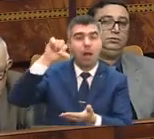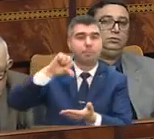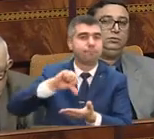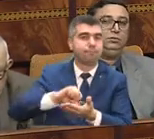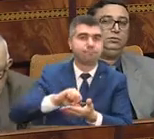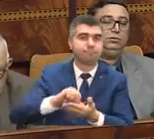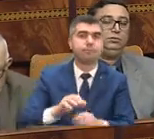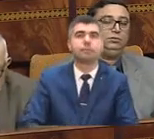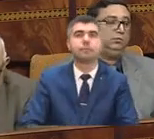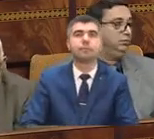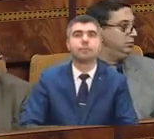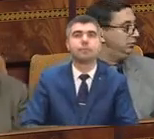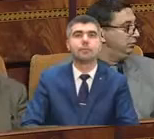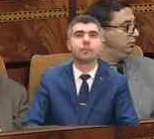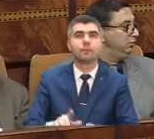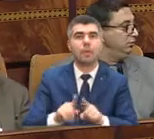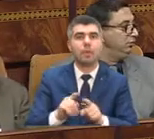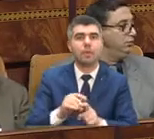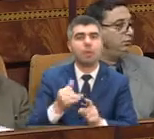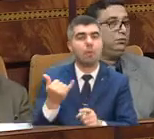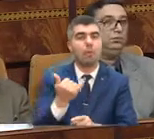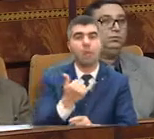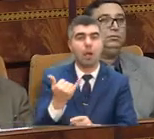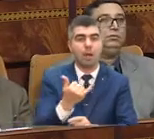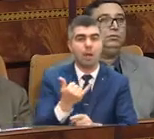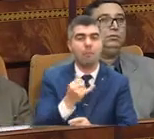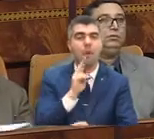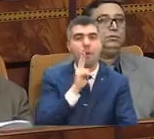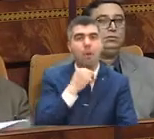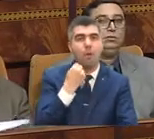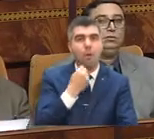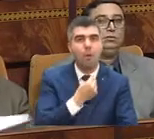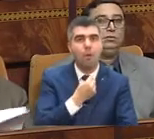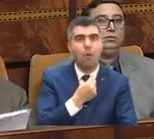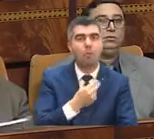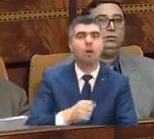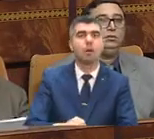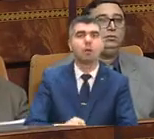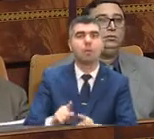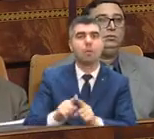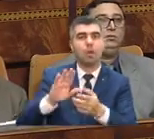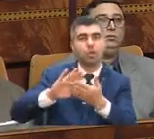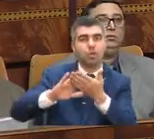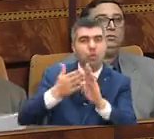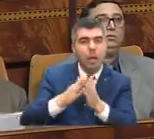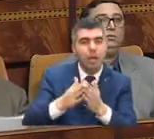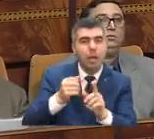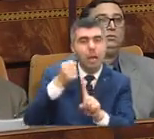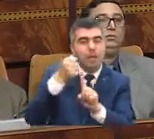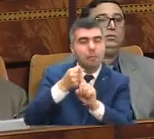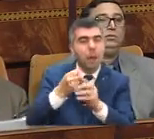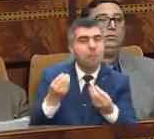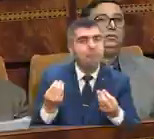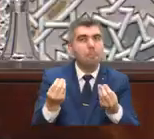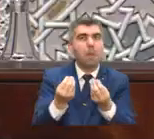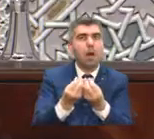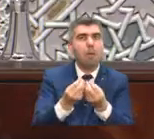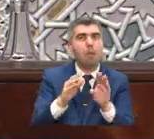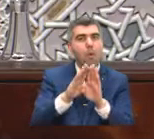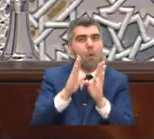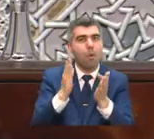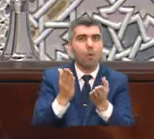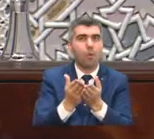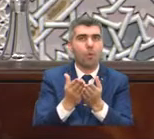السيد الوزير لابد أن الحكومة والعمل المجتمع المدني. شكرا سيدي المحترم.